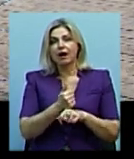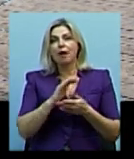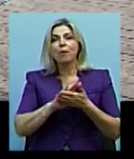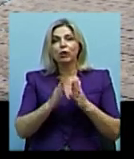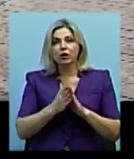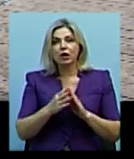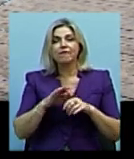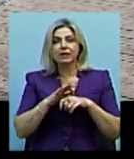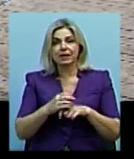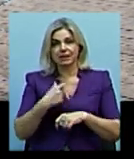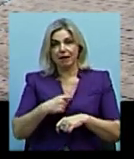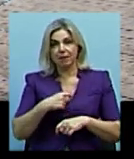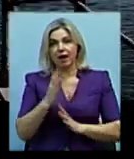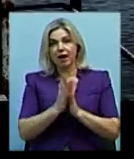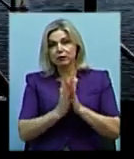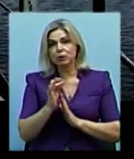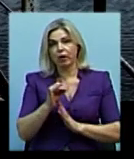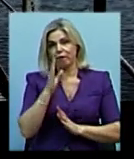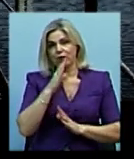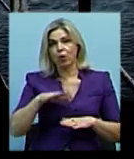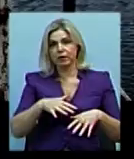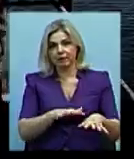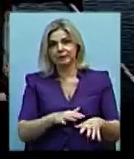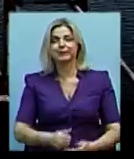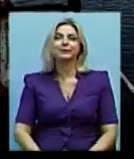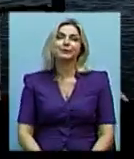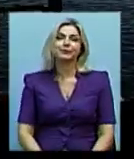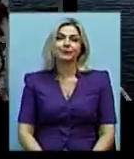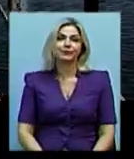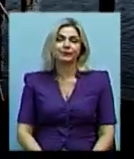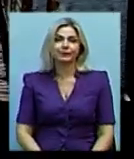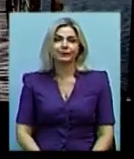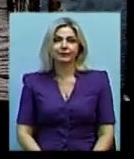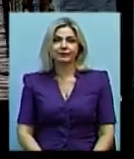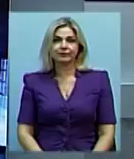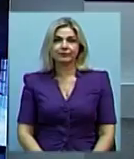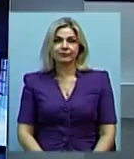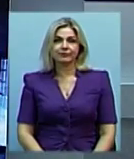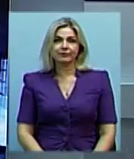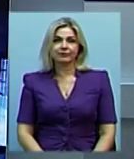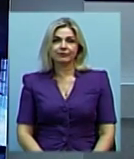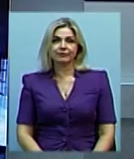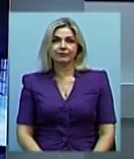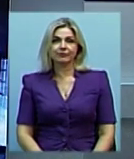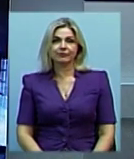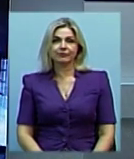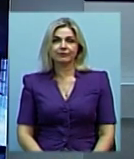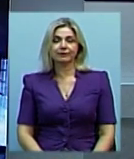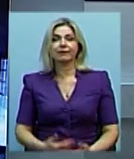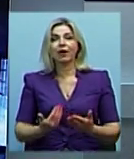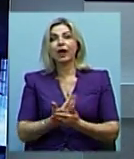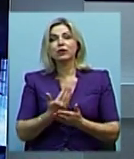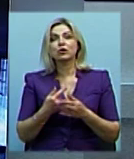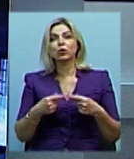поводження як у лісі, так і на воді. Світлана Кльосова, телевізійні новини Миколаївщини. І до інших